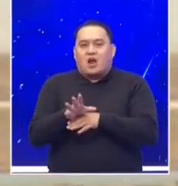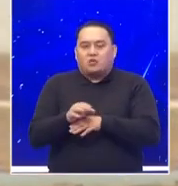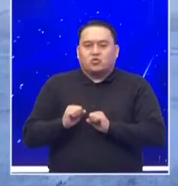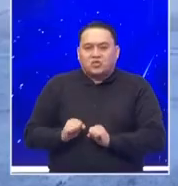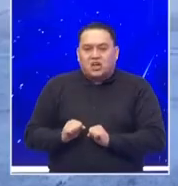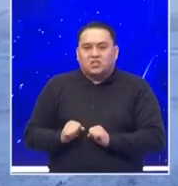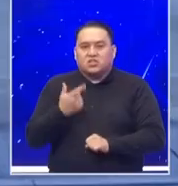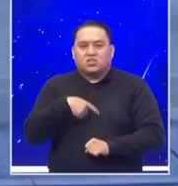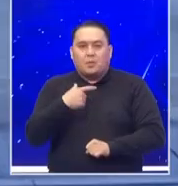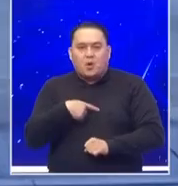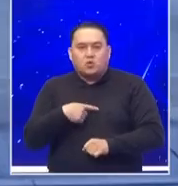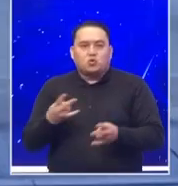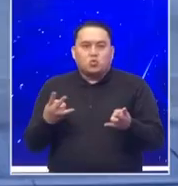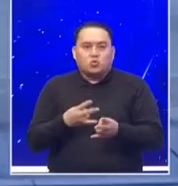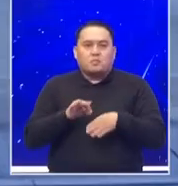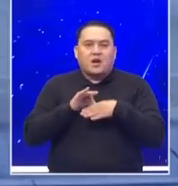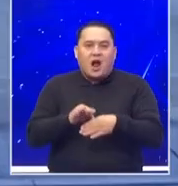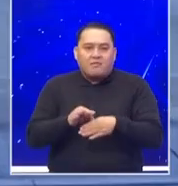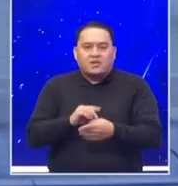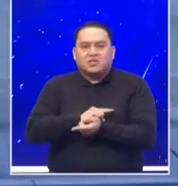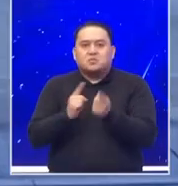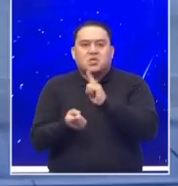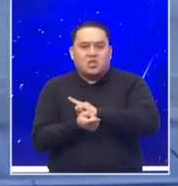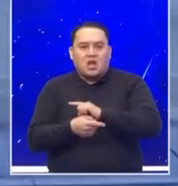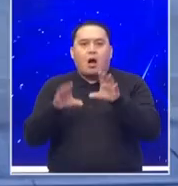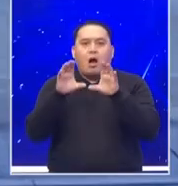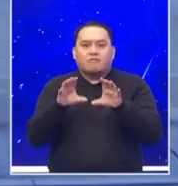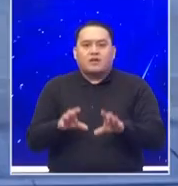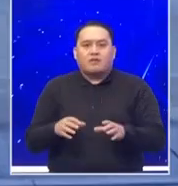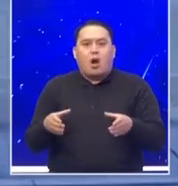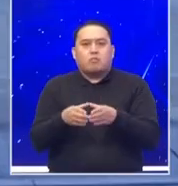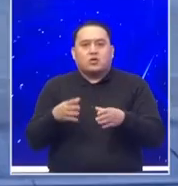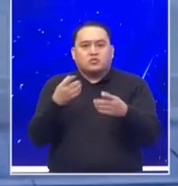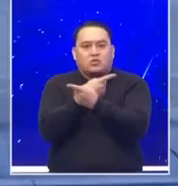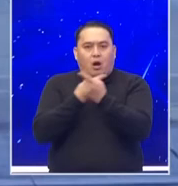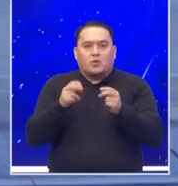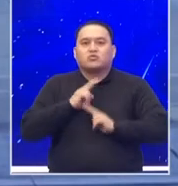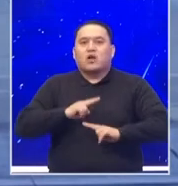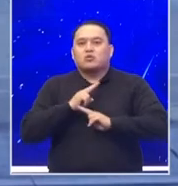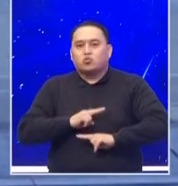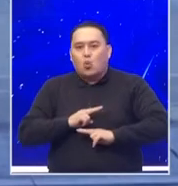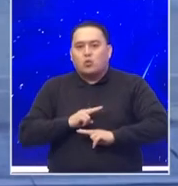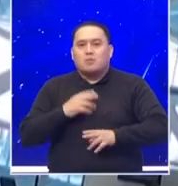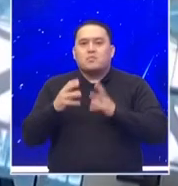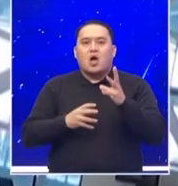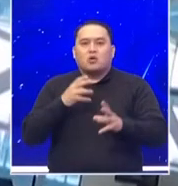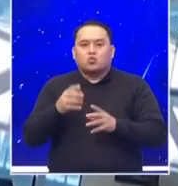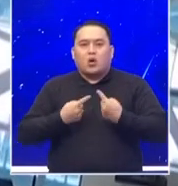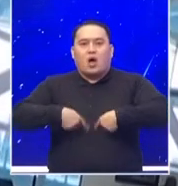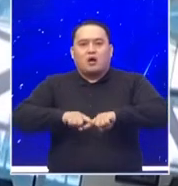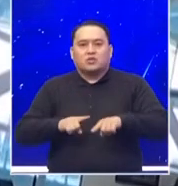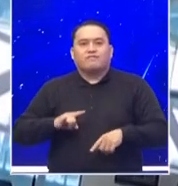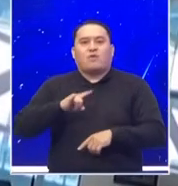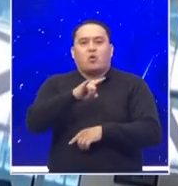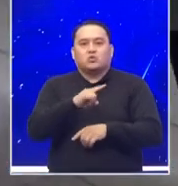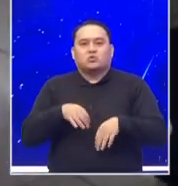авиаперевозчиком уже пришлось провести реорганизацию авиакомпания объявили о сокращении сотрудников по данным международной ассоциации